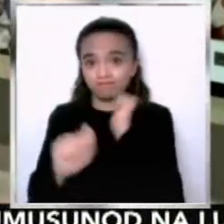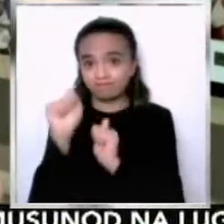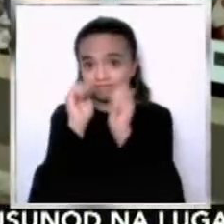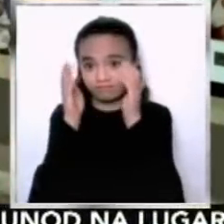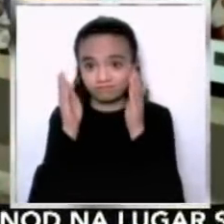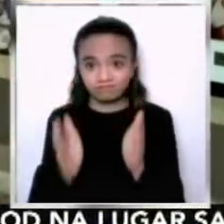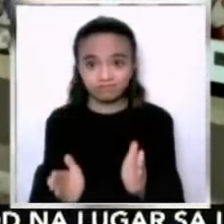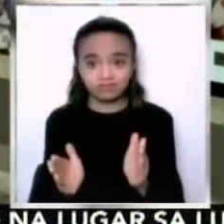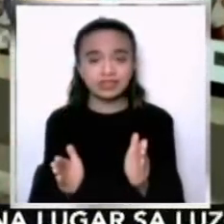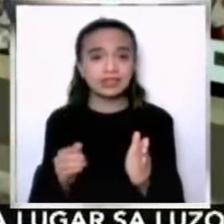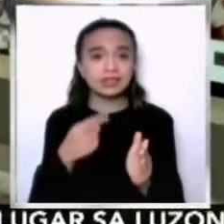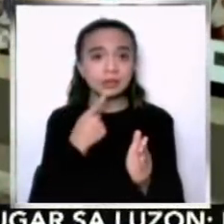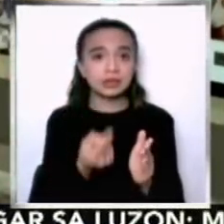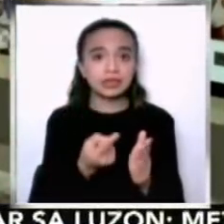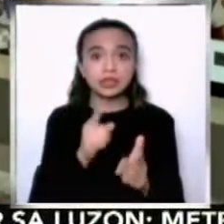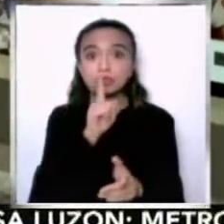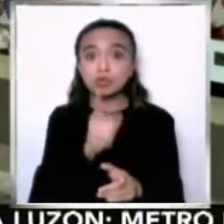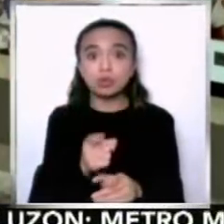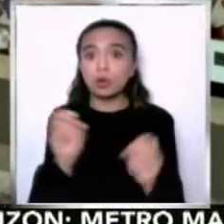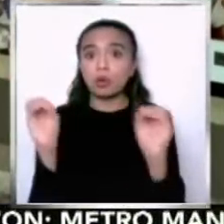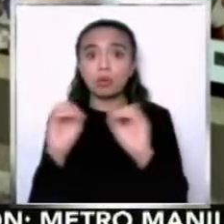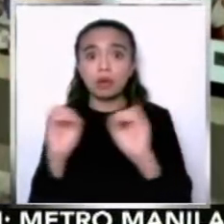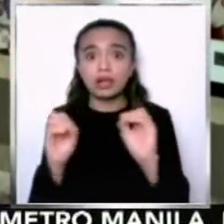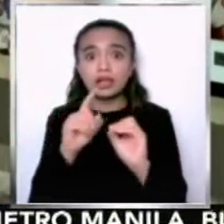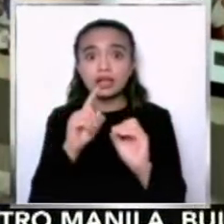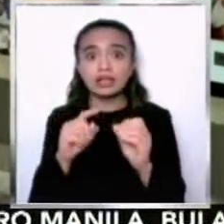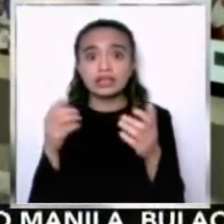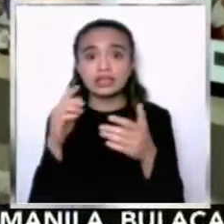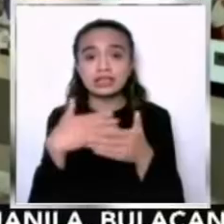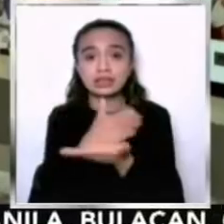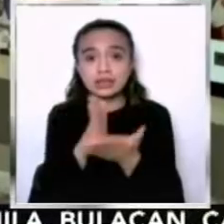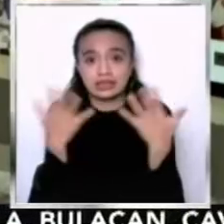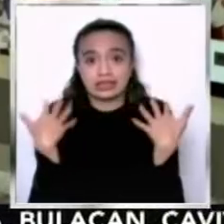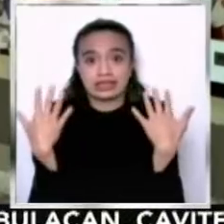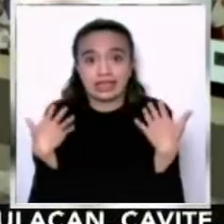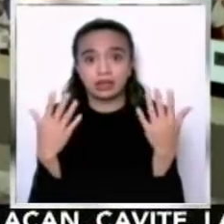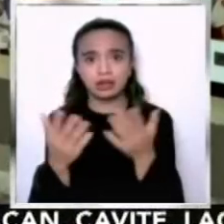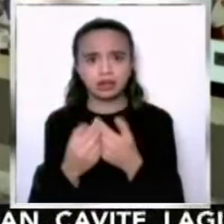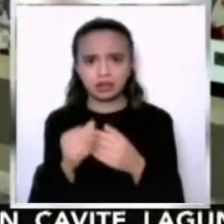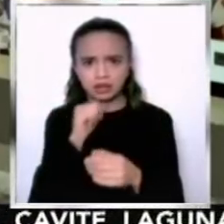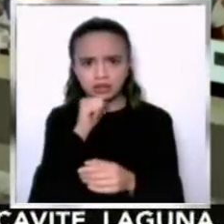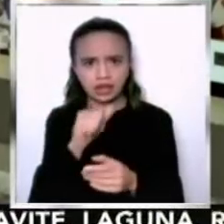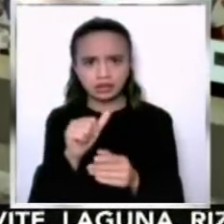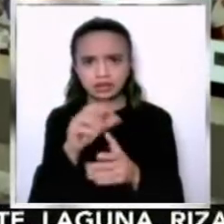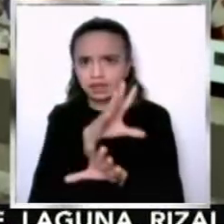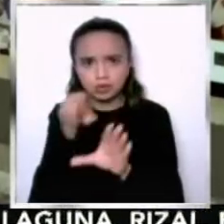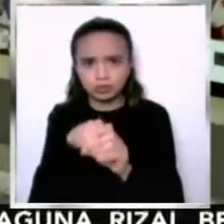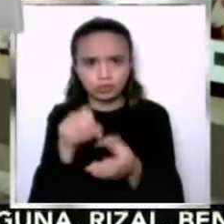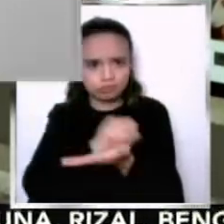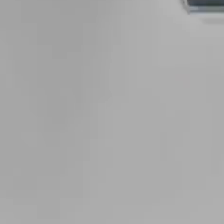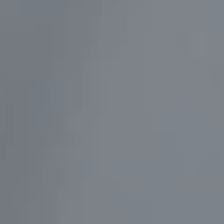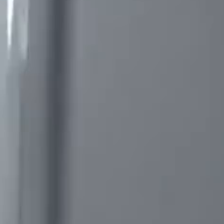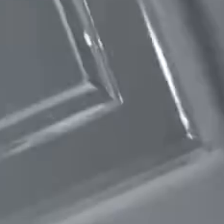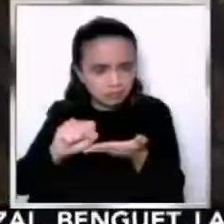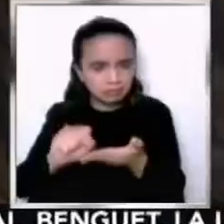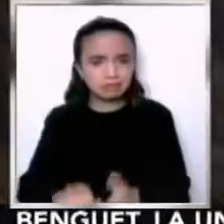sa original script ang ilang kilig overload na eksena. Yan ang chika ni Lars Santiago.